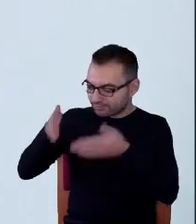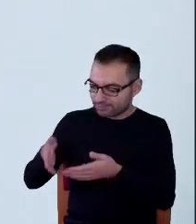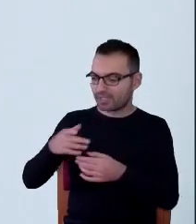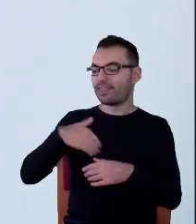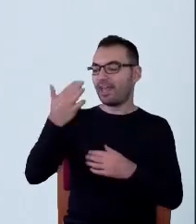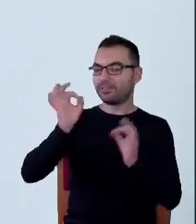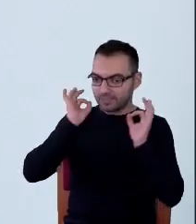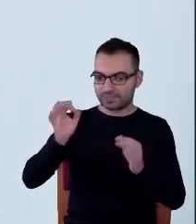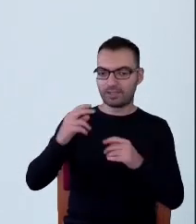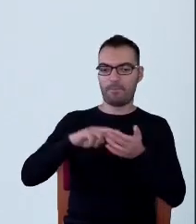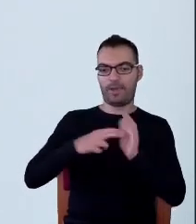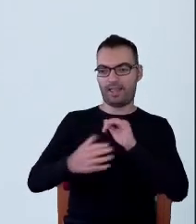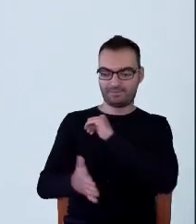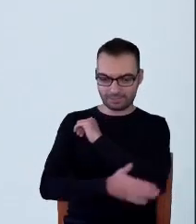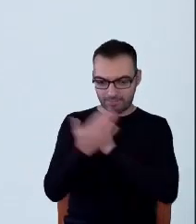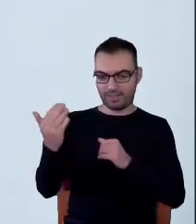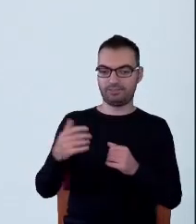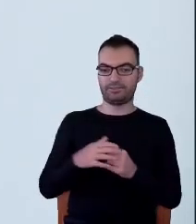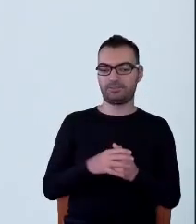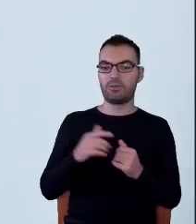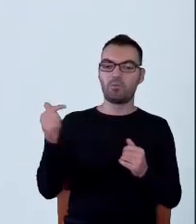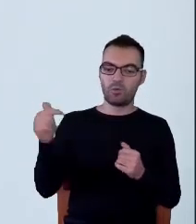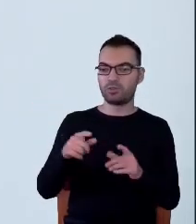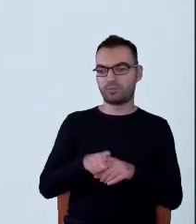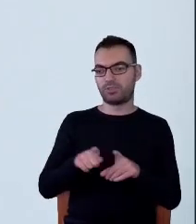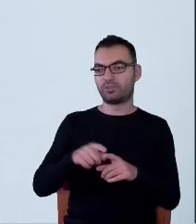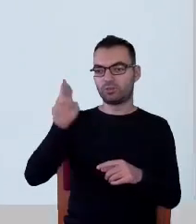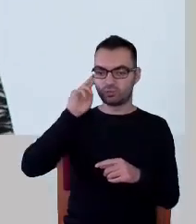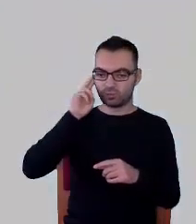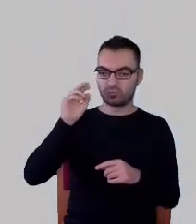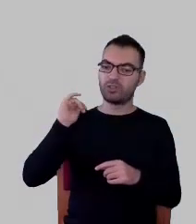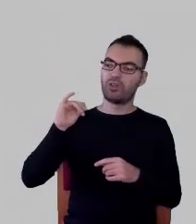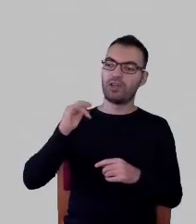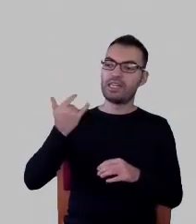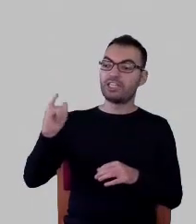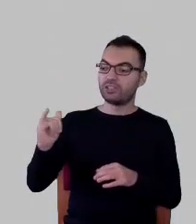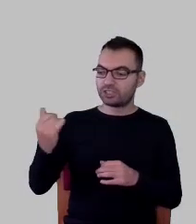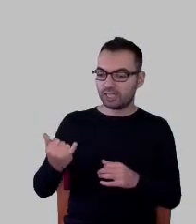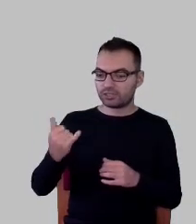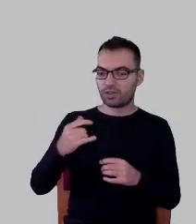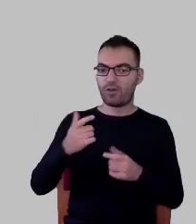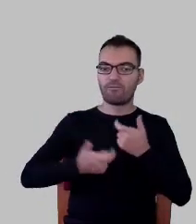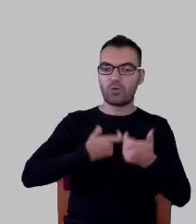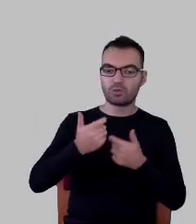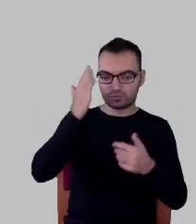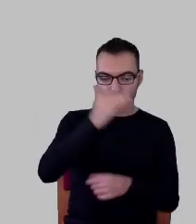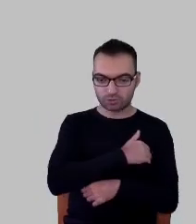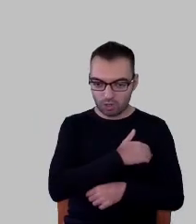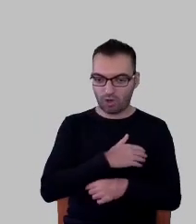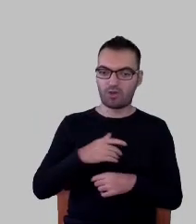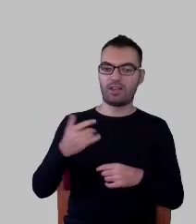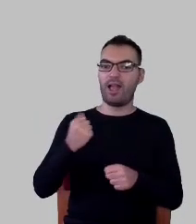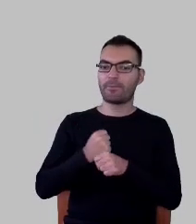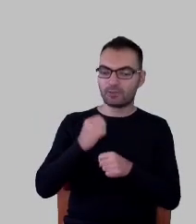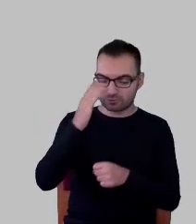odpowiedni plan wsparcia oddziaływania. Trzeba też zrozumieć jego funkcjonowanie w szkole, zrozumieć jego funkcjonowanie